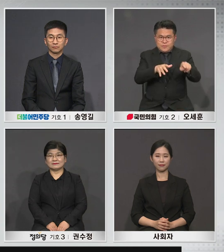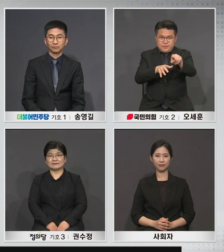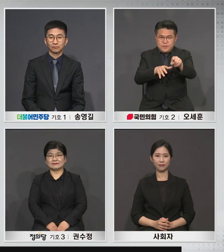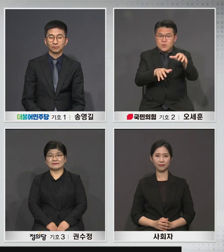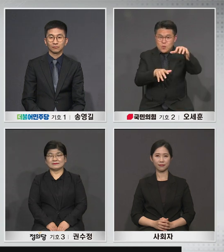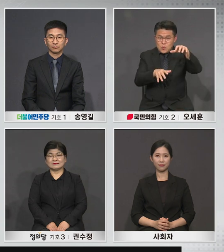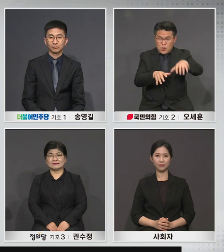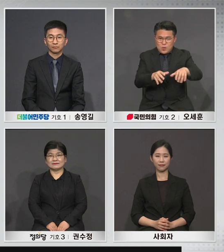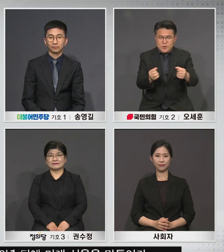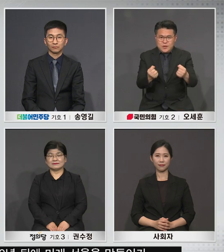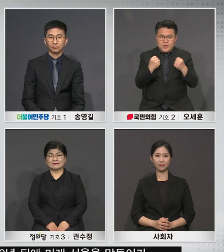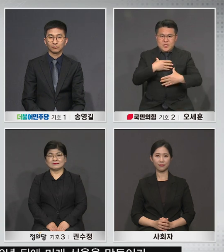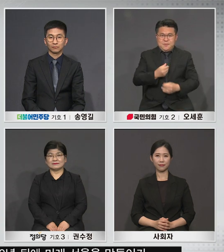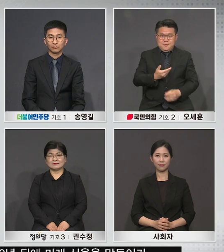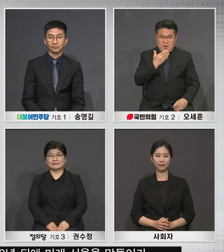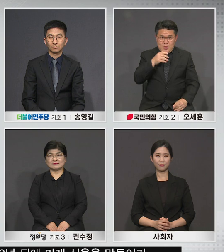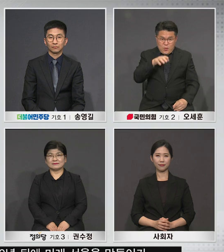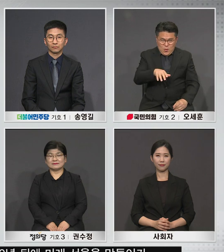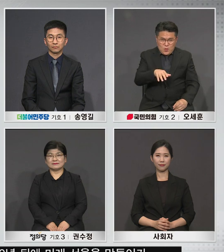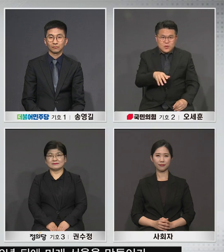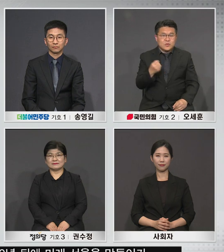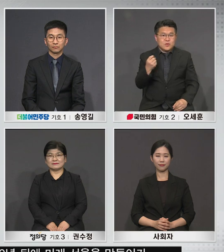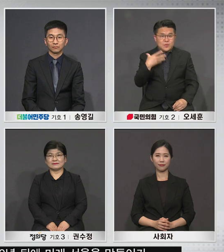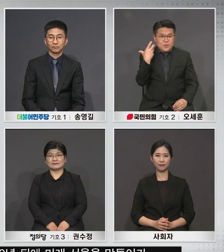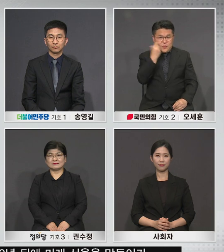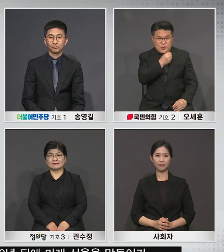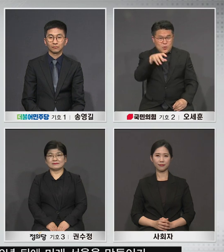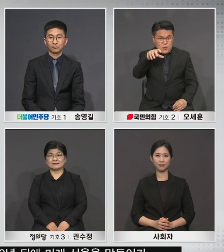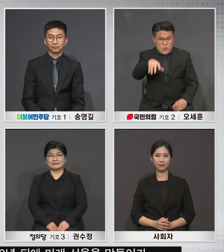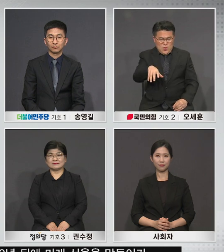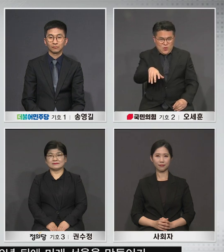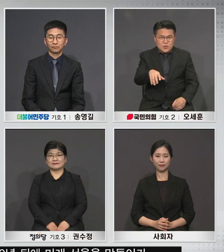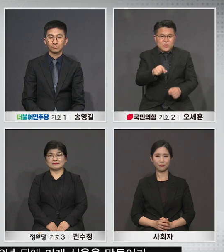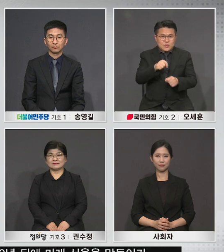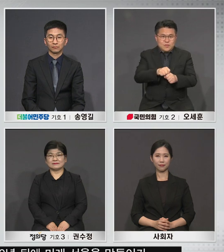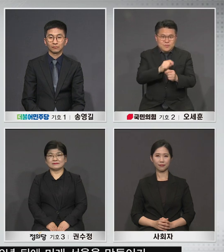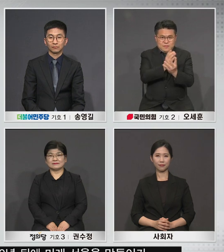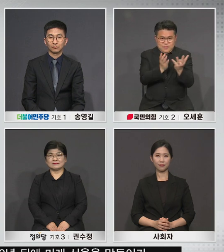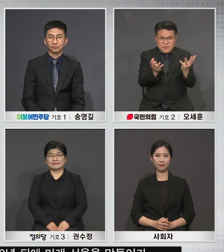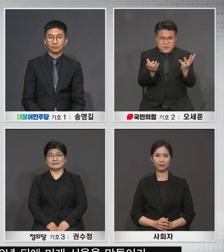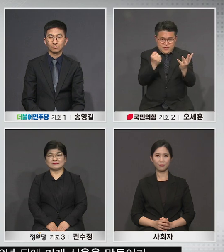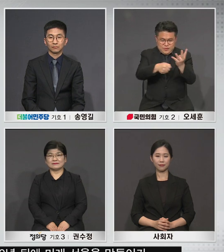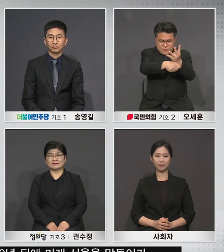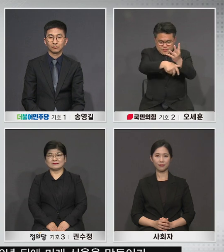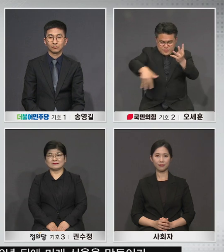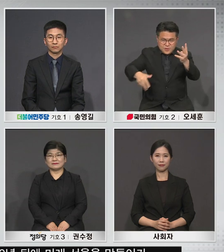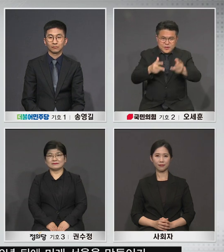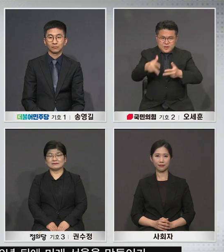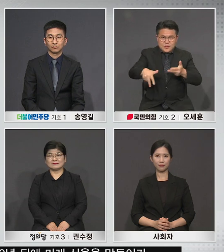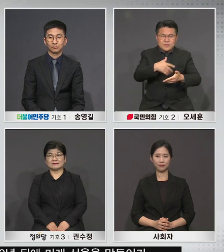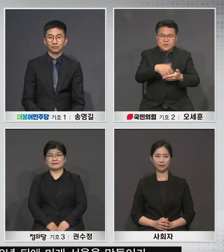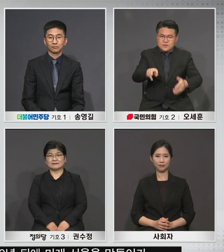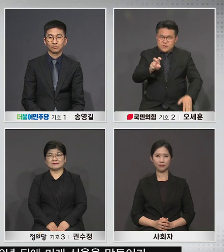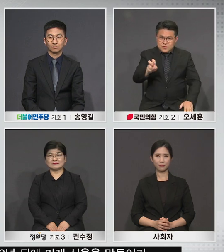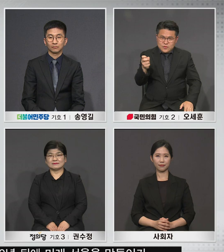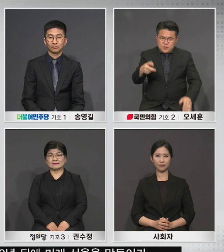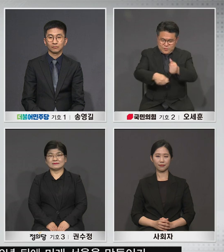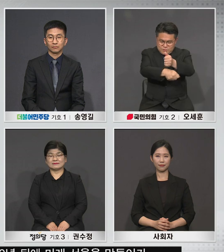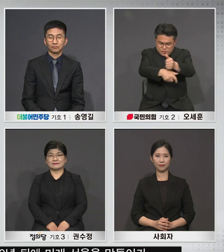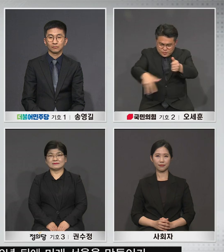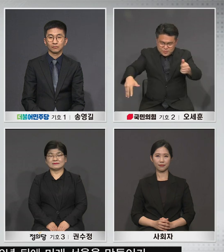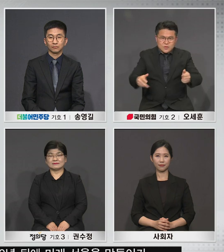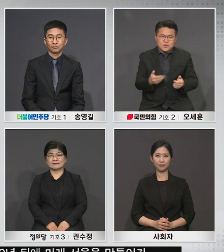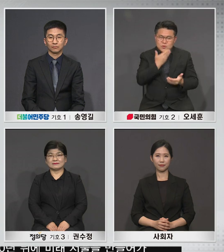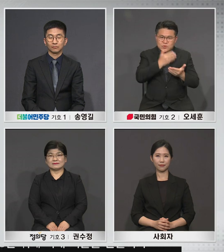건강안심도시, 매력도시라는 목표 하에 20개 핵심 사업, 70개 중점 사업을 준비를